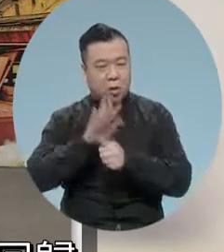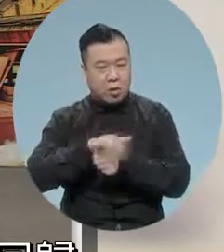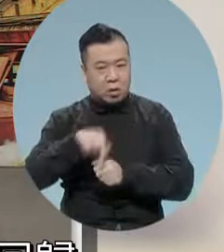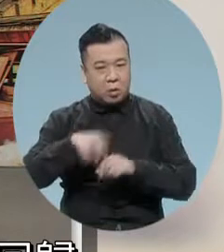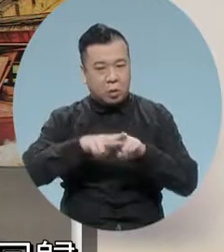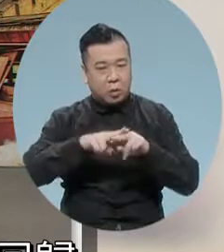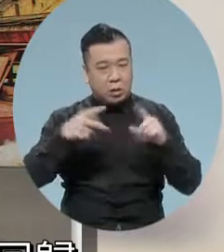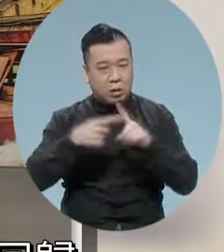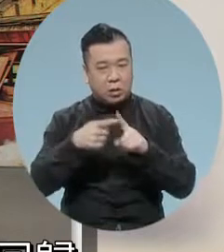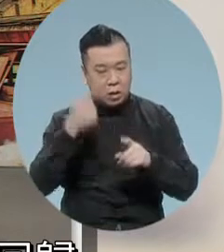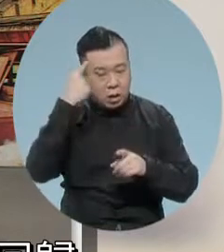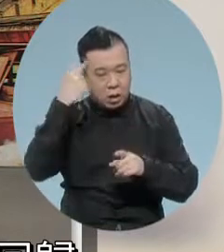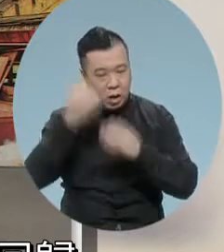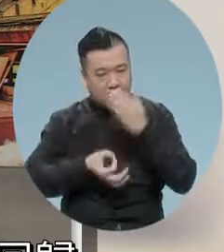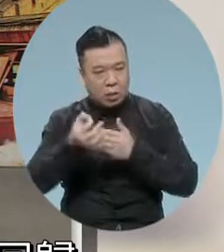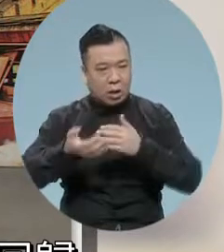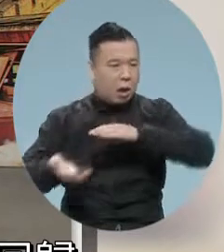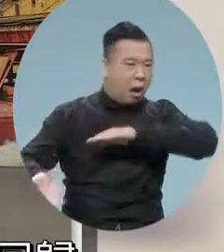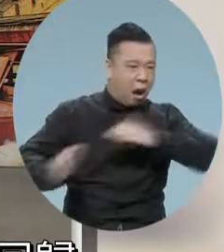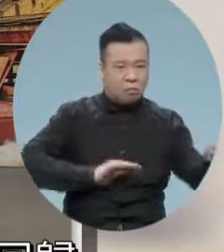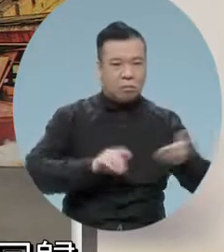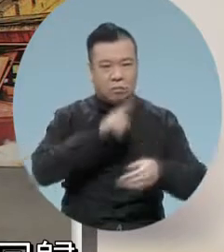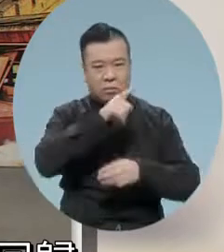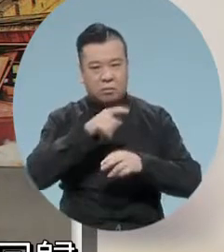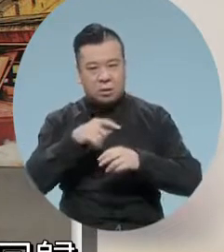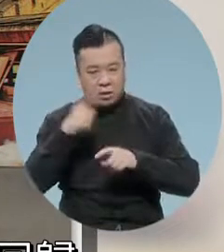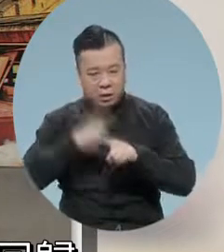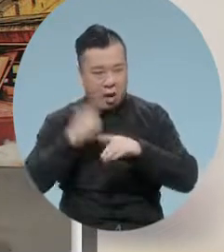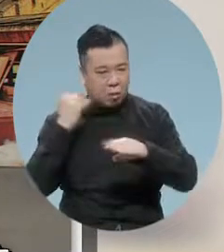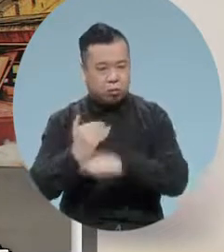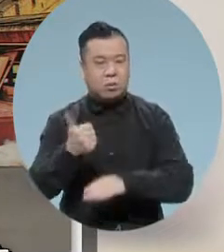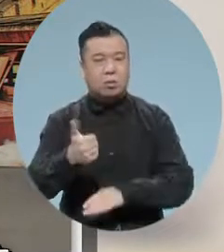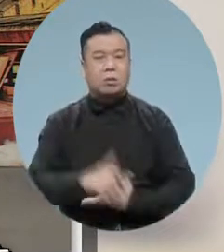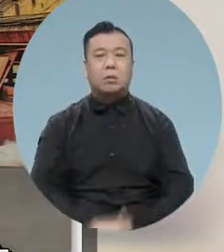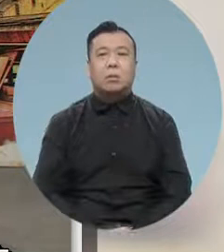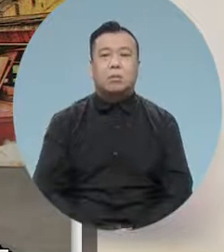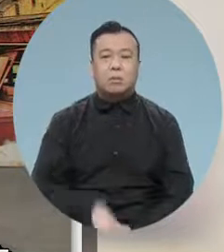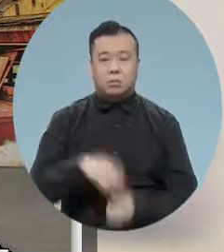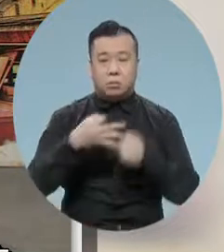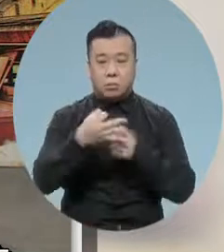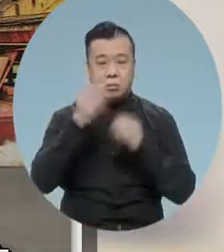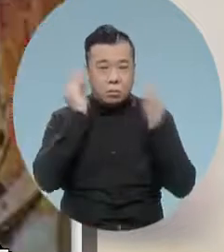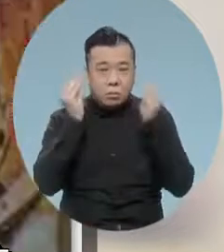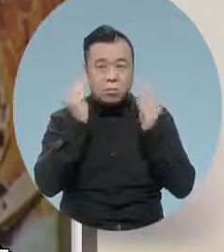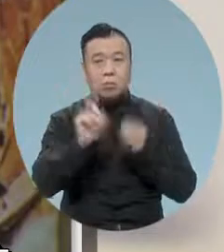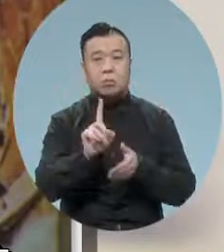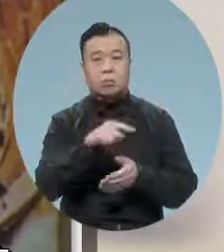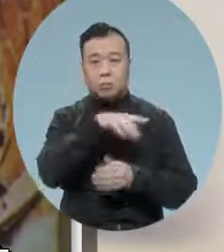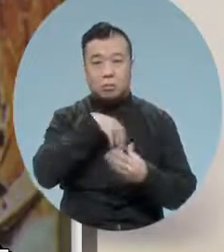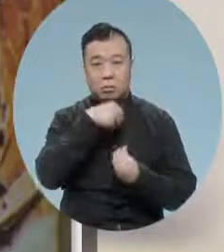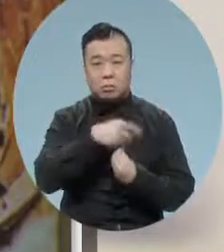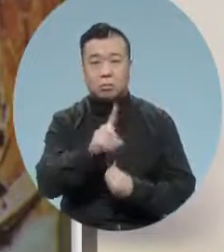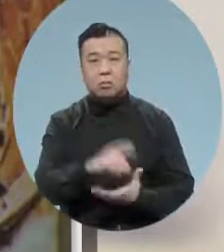去喺個價值觀方面咧扭翻正佢，回真正嘅回歸。第三種新聞咧，大家可能比較關